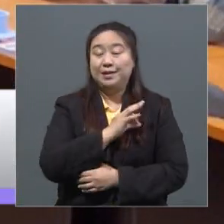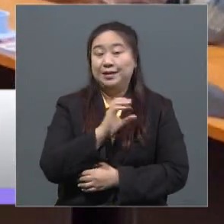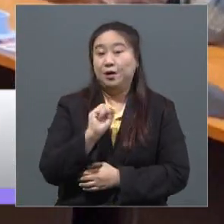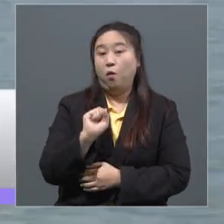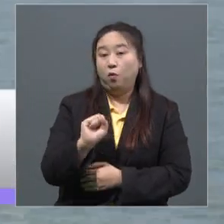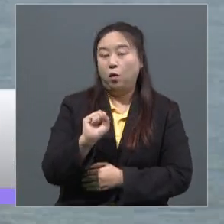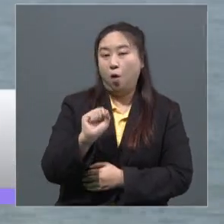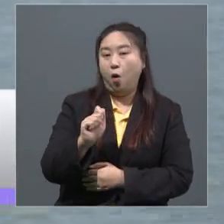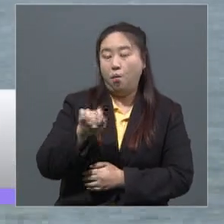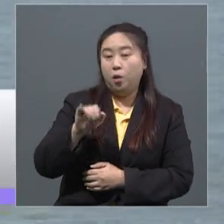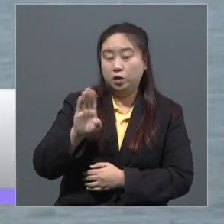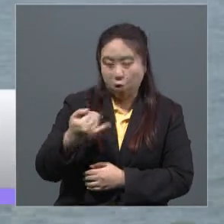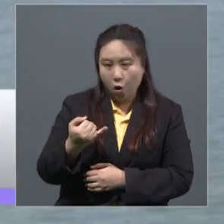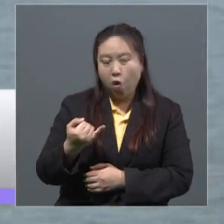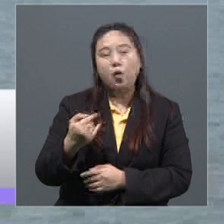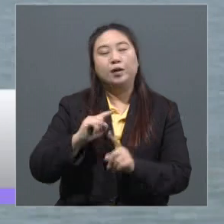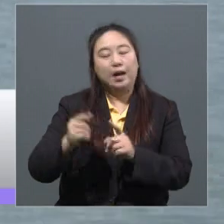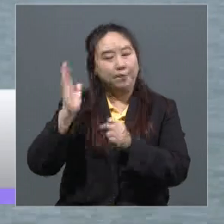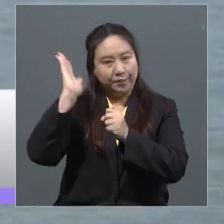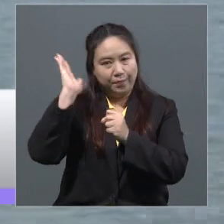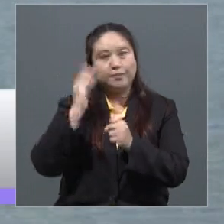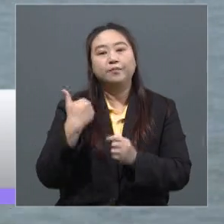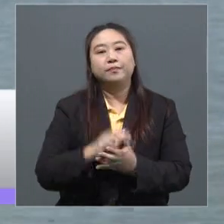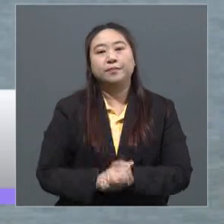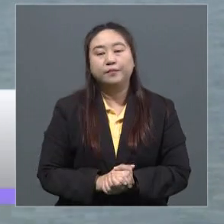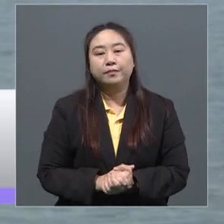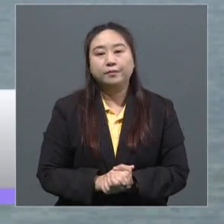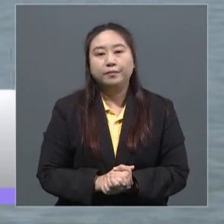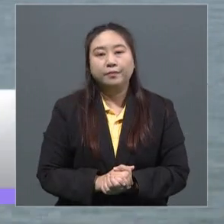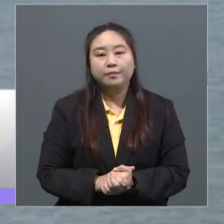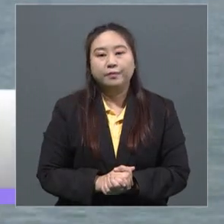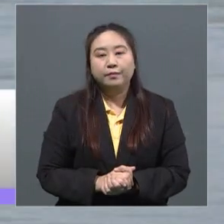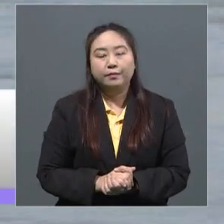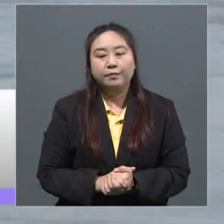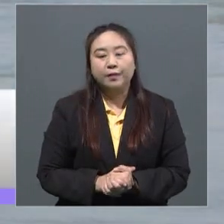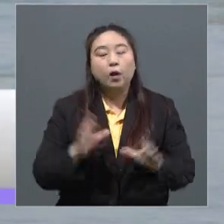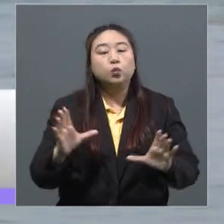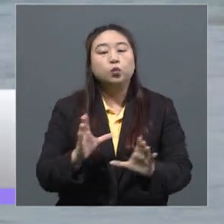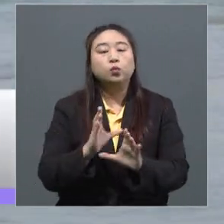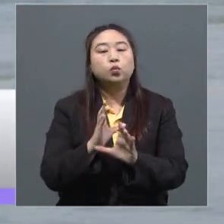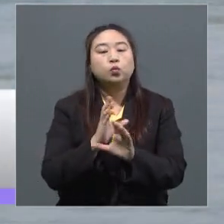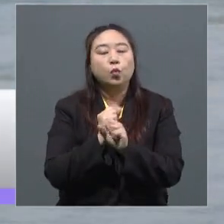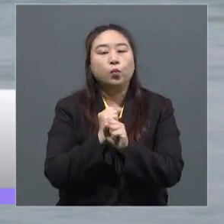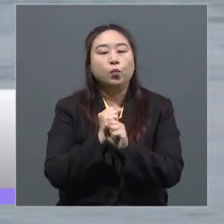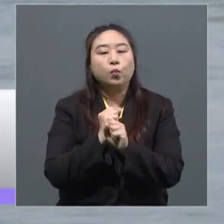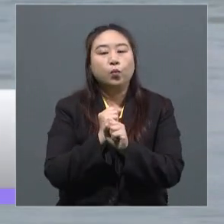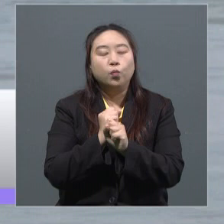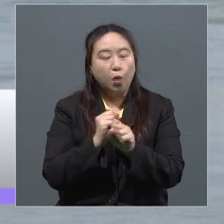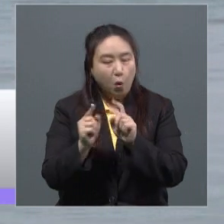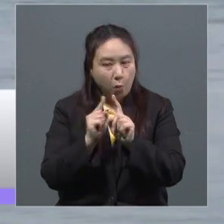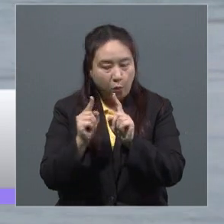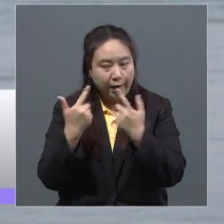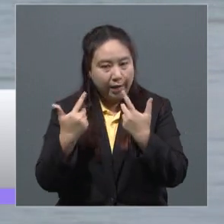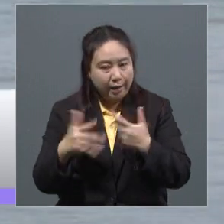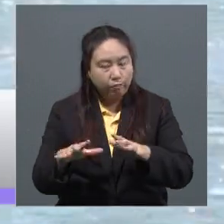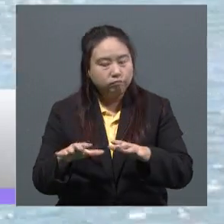ผู้เกี่ยวข้องแถลงชี้แจงต่อผู้ร่วมชุมนุมนะครับโดยผลสรุปออกมาว่าผลการเจรจาเป็นที่น่าพอใ